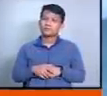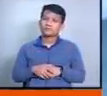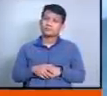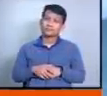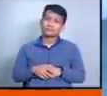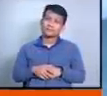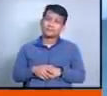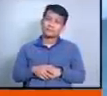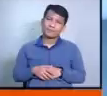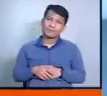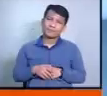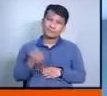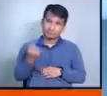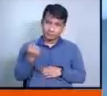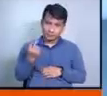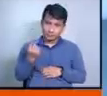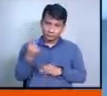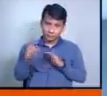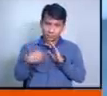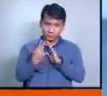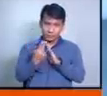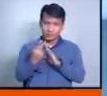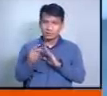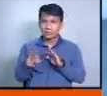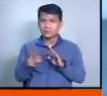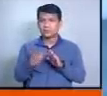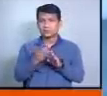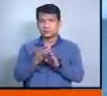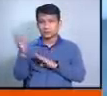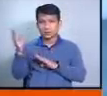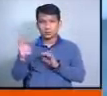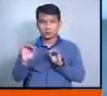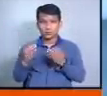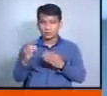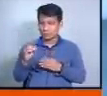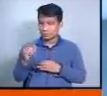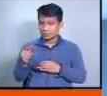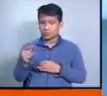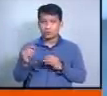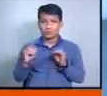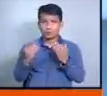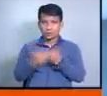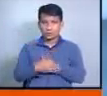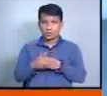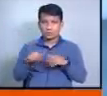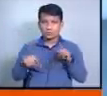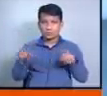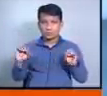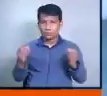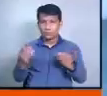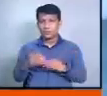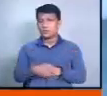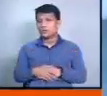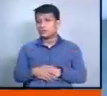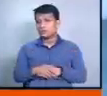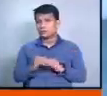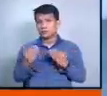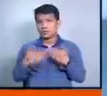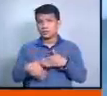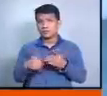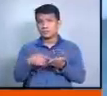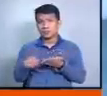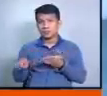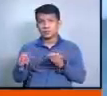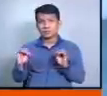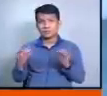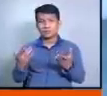At 12 hours po yan? 12 hours po. Straight, walang OT, walang night differential? Wala po. Okay. Wala